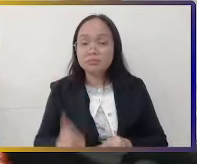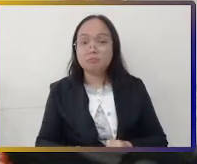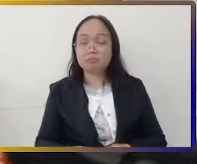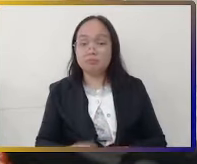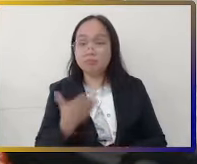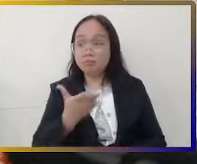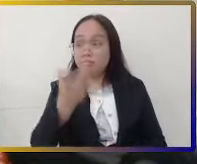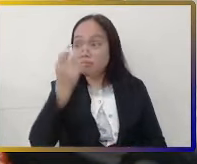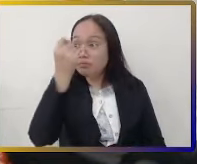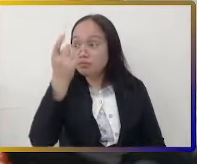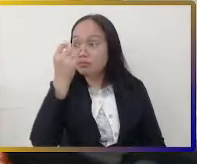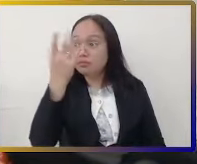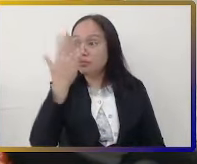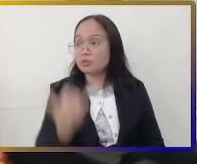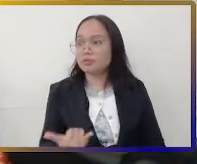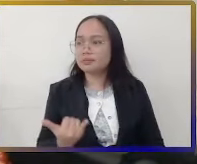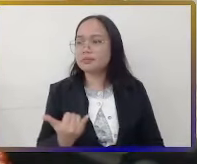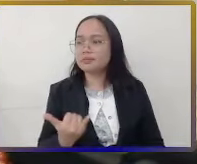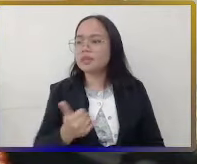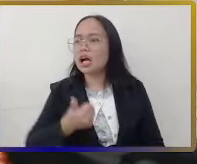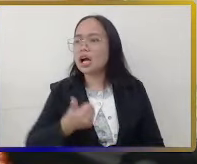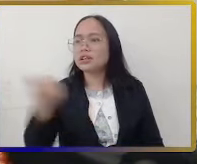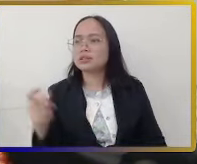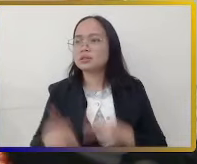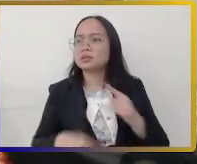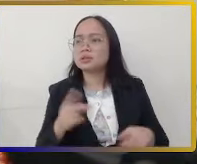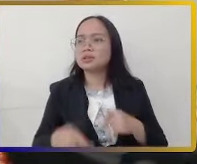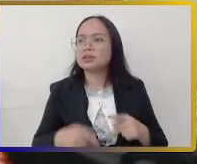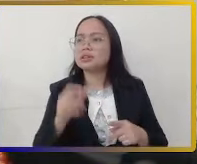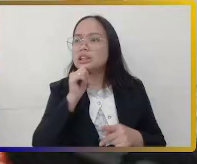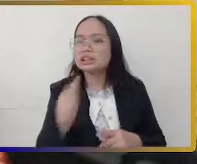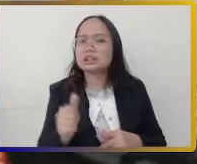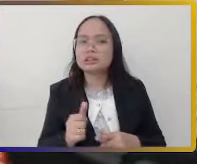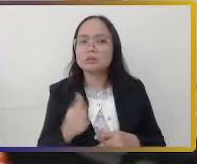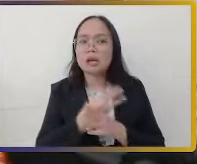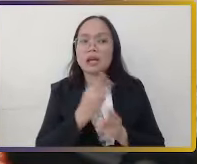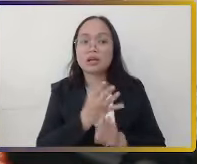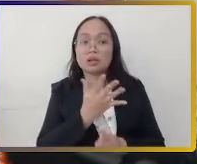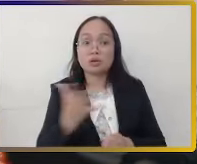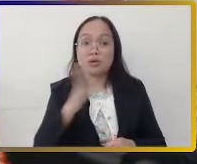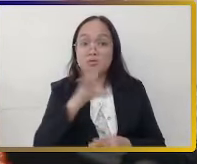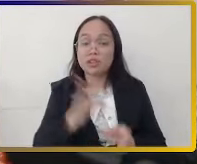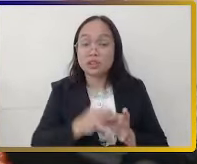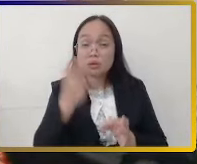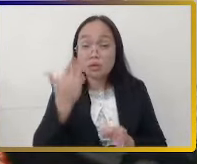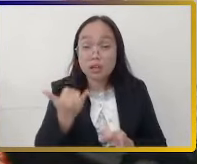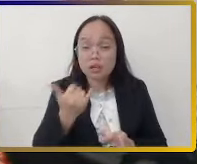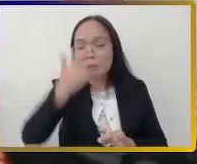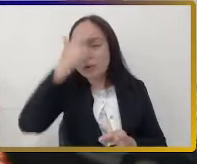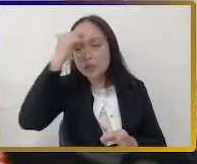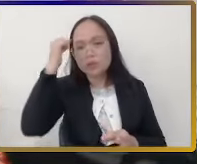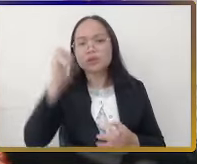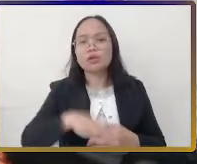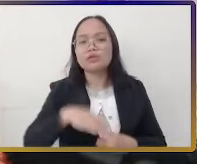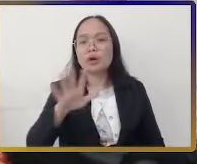Do you understand why other people disqualifying you? Because of your past.